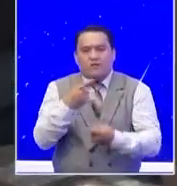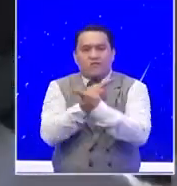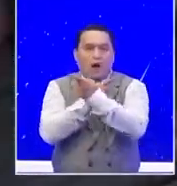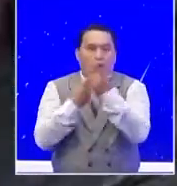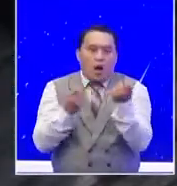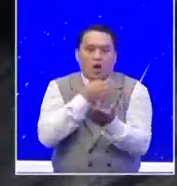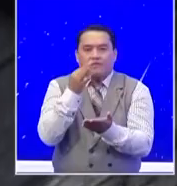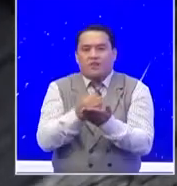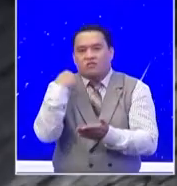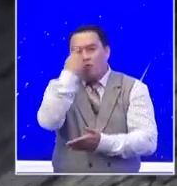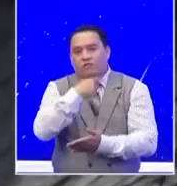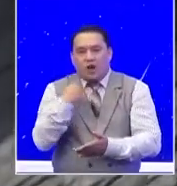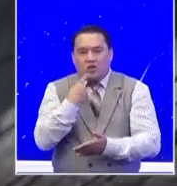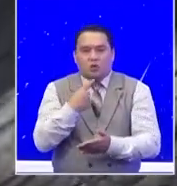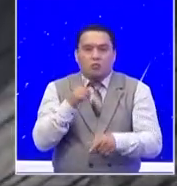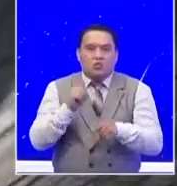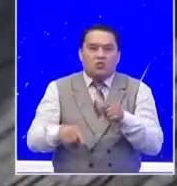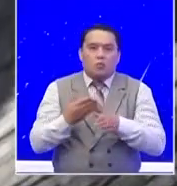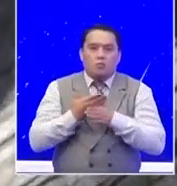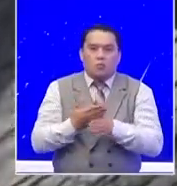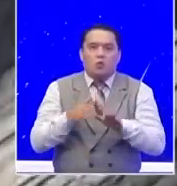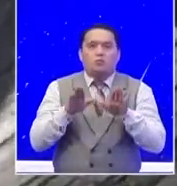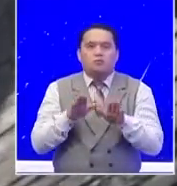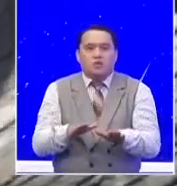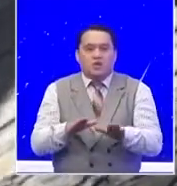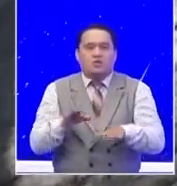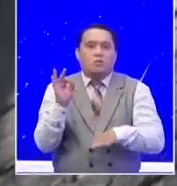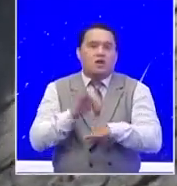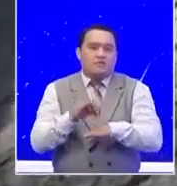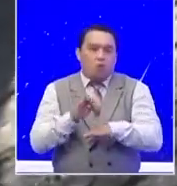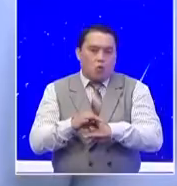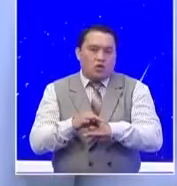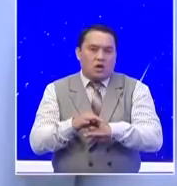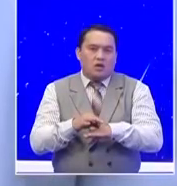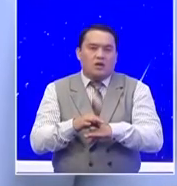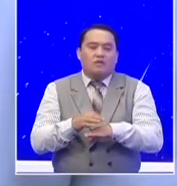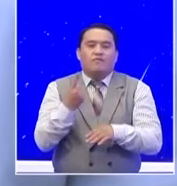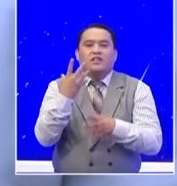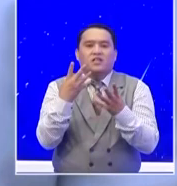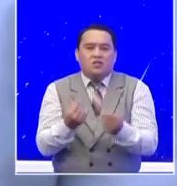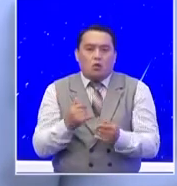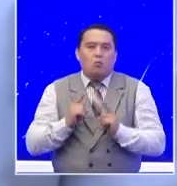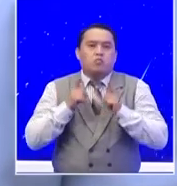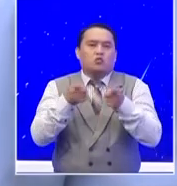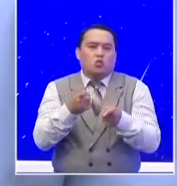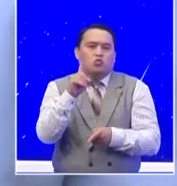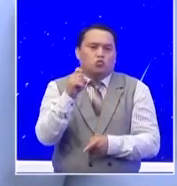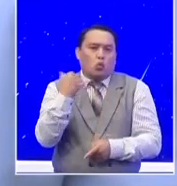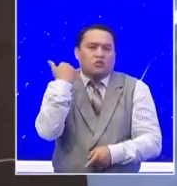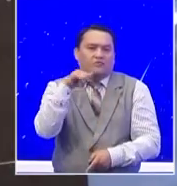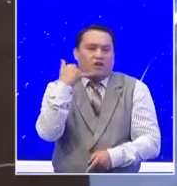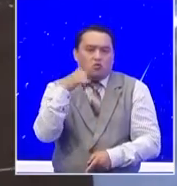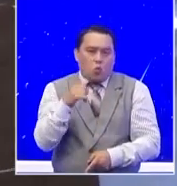информируют ответственного врача, мобильной группы о месте и состоянии больного. В день на телефоны горячей линии поступает до 100